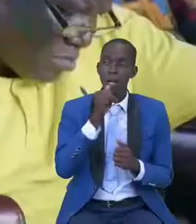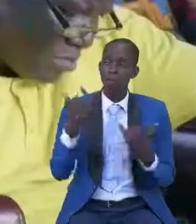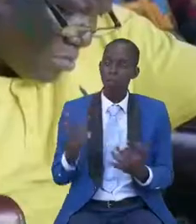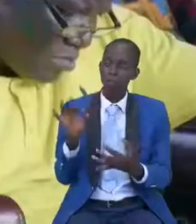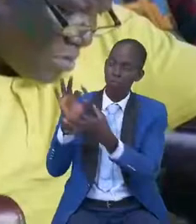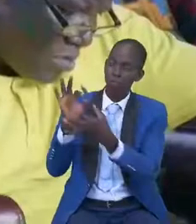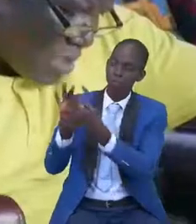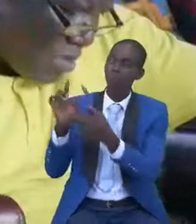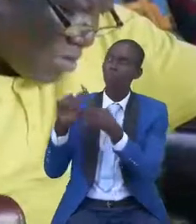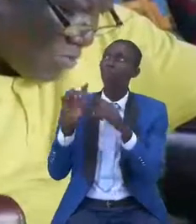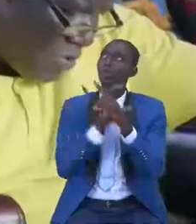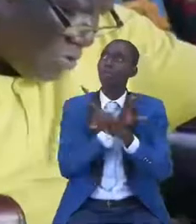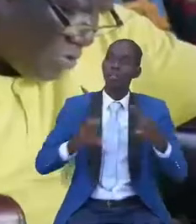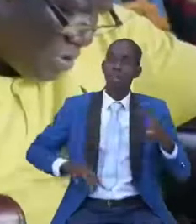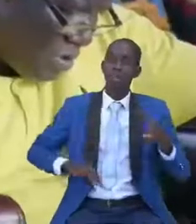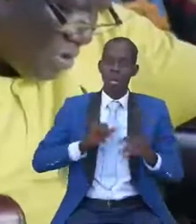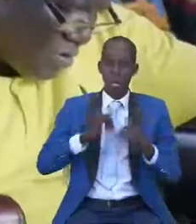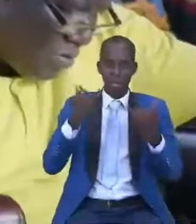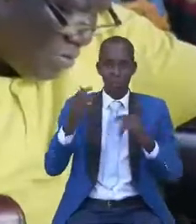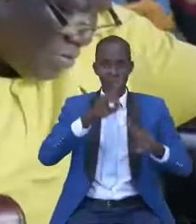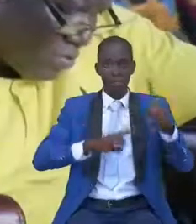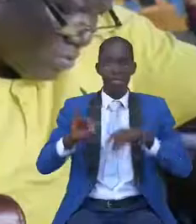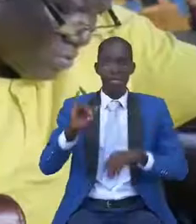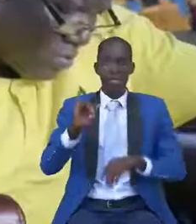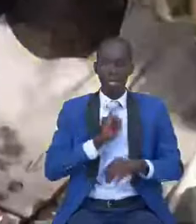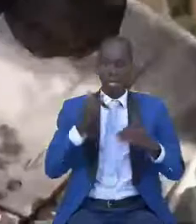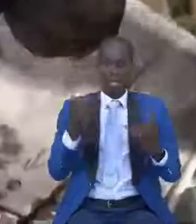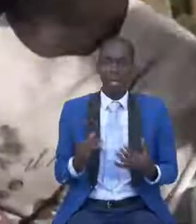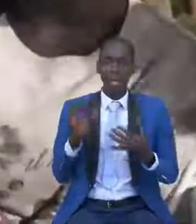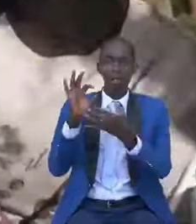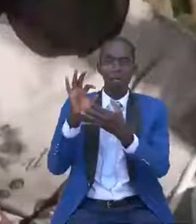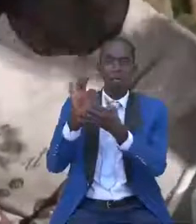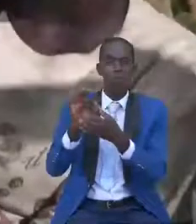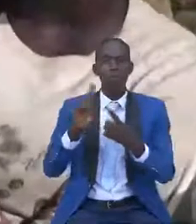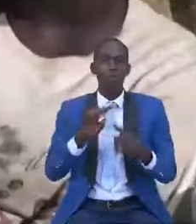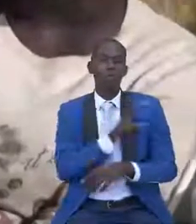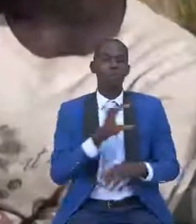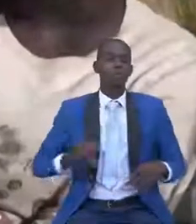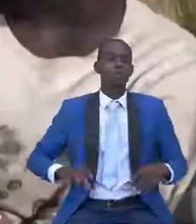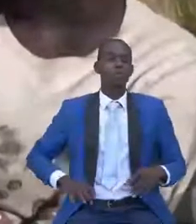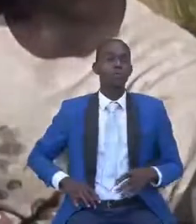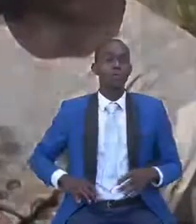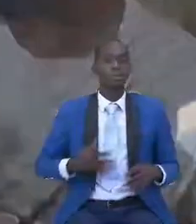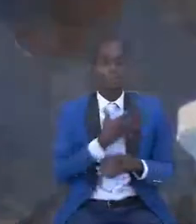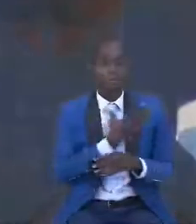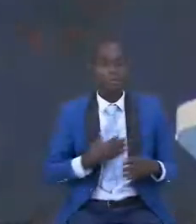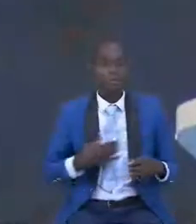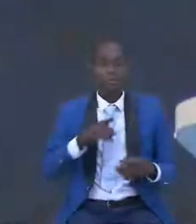Non, j'appartiens à Christ maintenant. Quelqu'un là-bas, j'appartiens à Christ maintenant. J'appartiens maintenant à